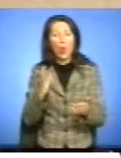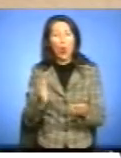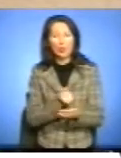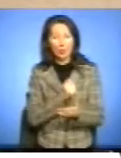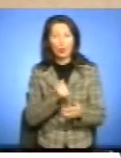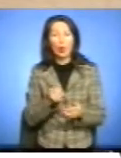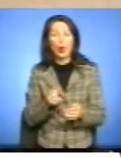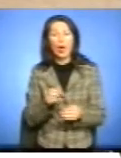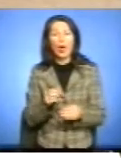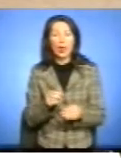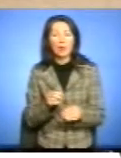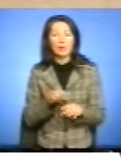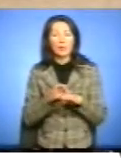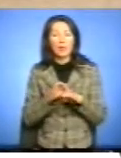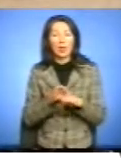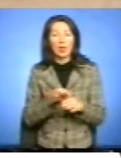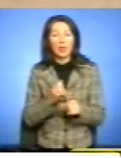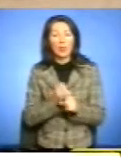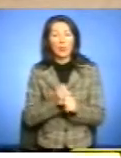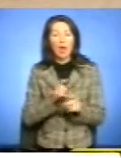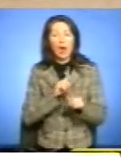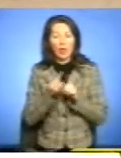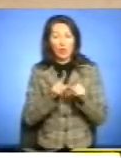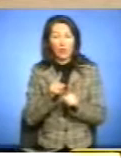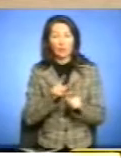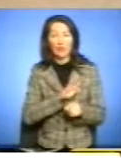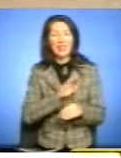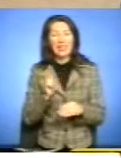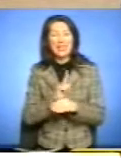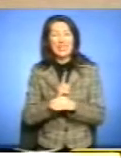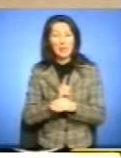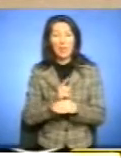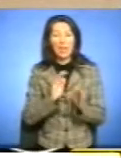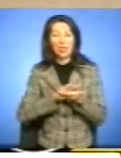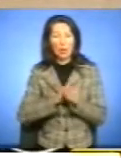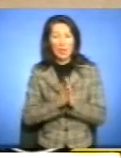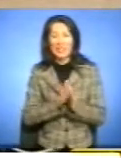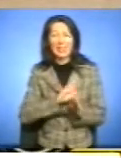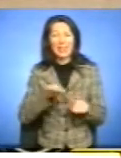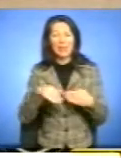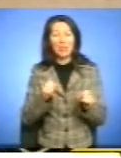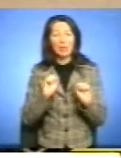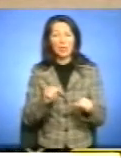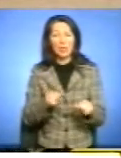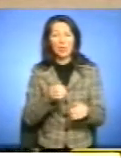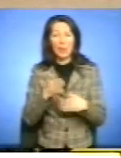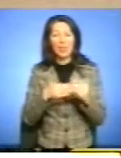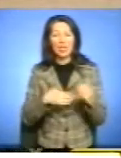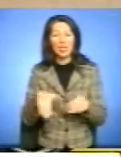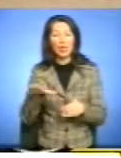Нестабільна політична ситуація, вона не давала можливості практично всі роки